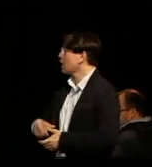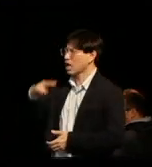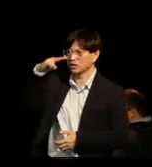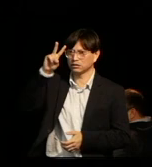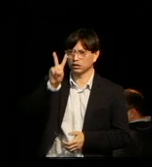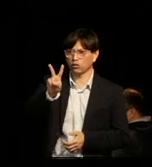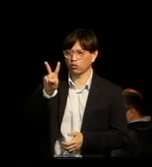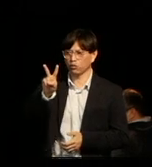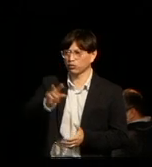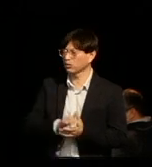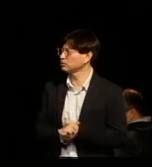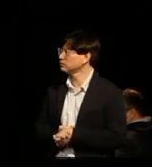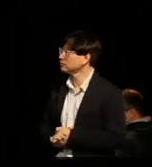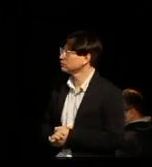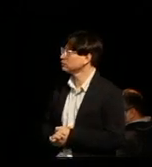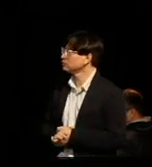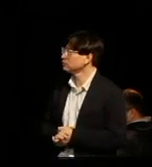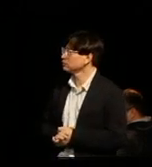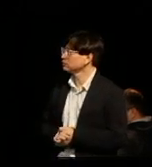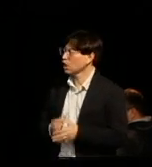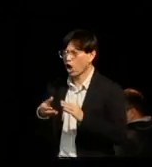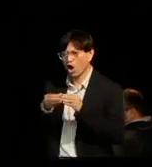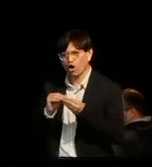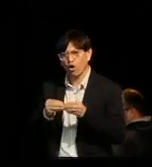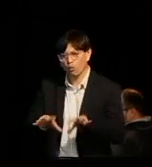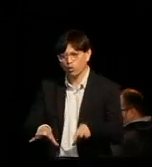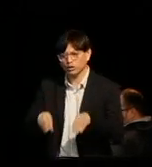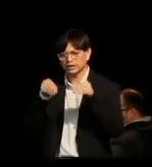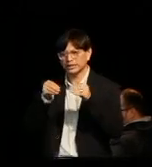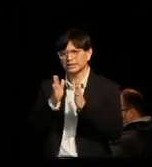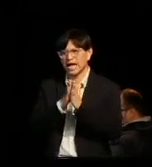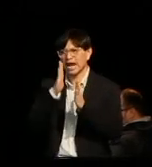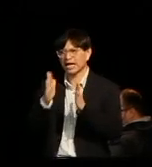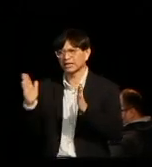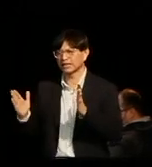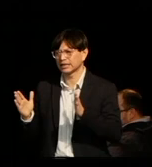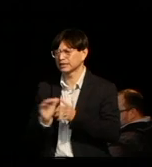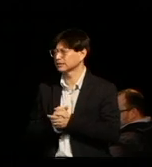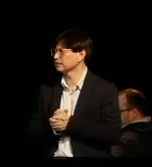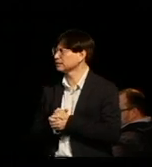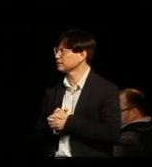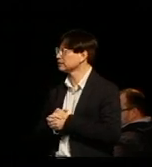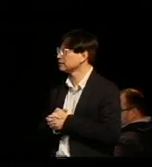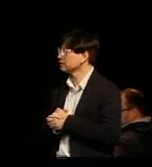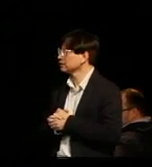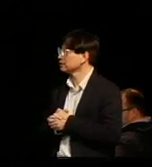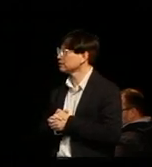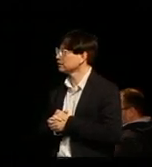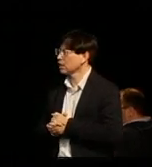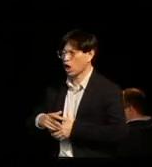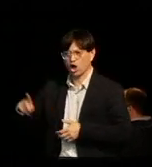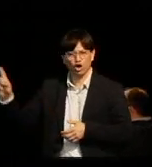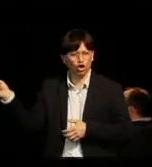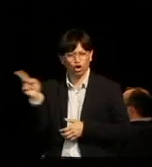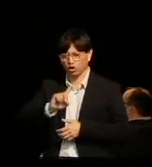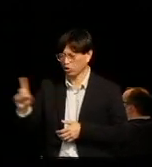è la questione del Come si comincia la catechesi Anche questo è un principio generale la catechesi non si